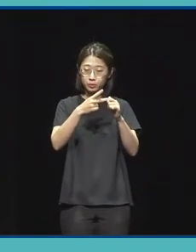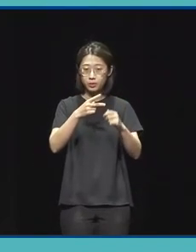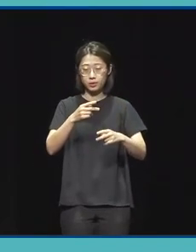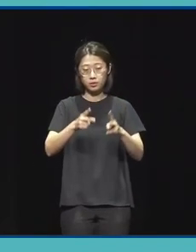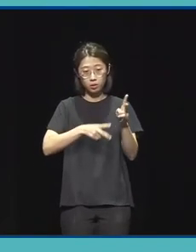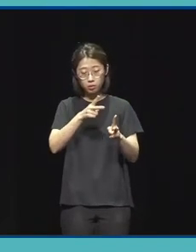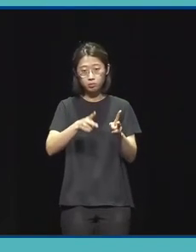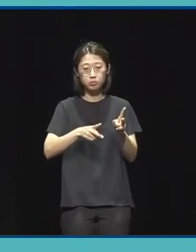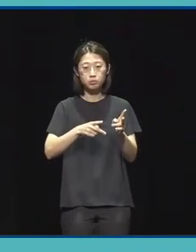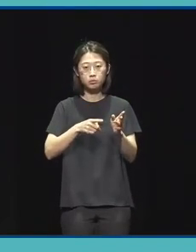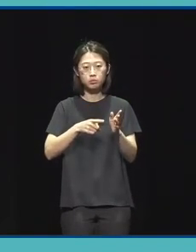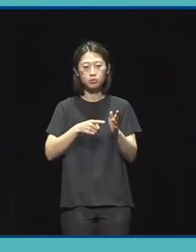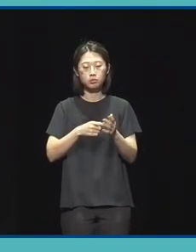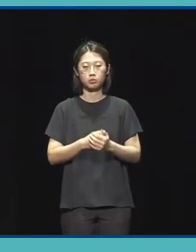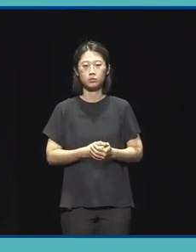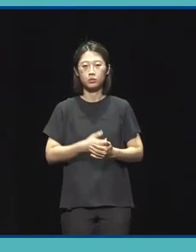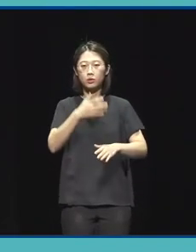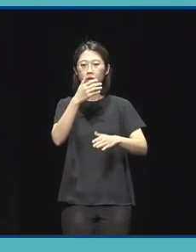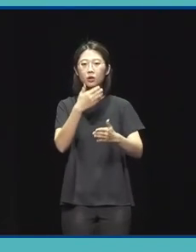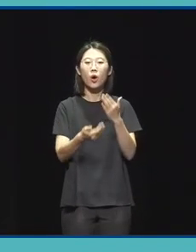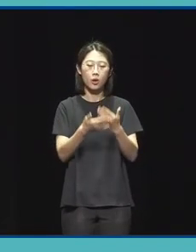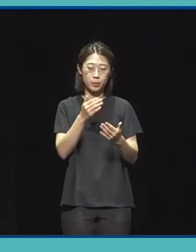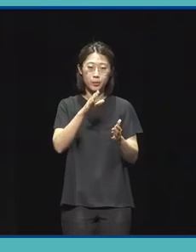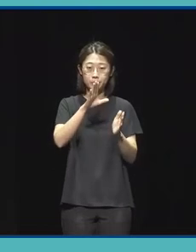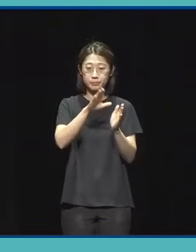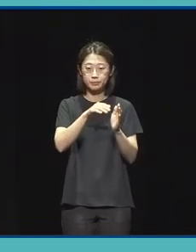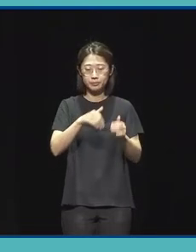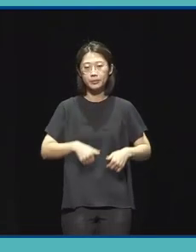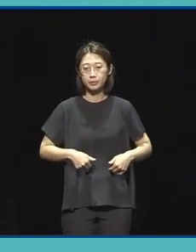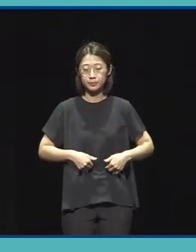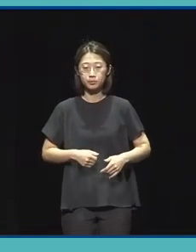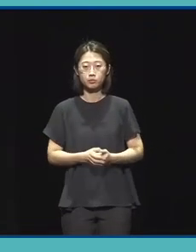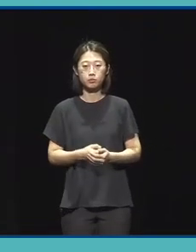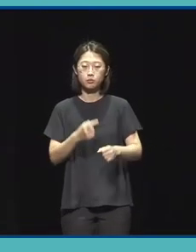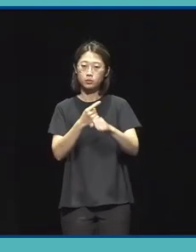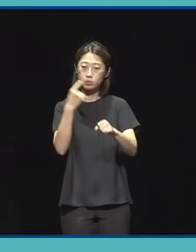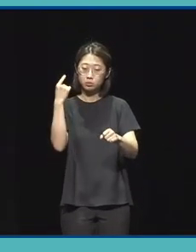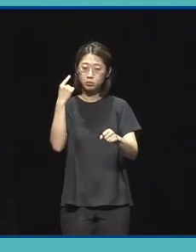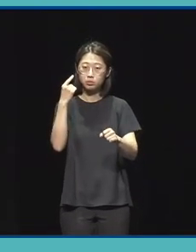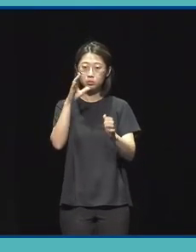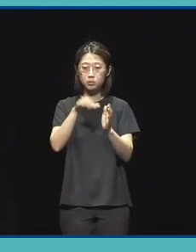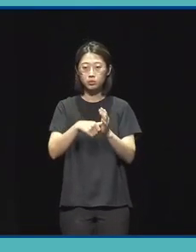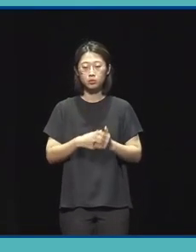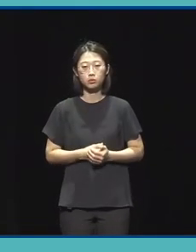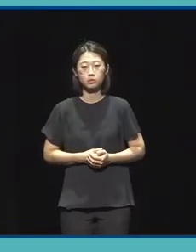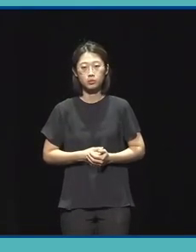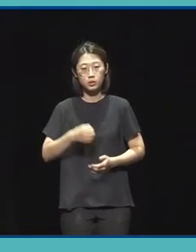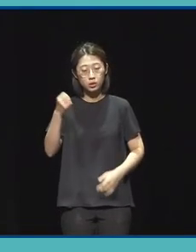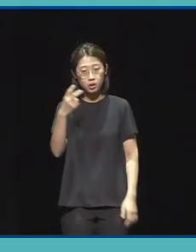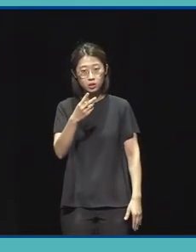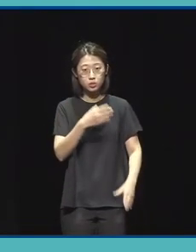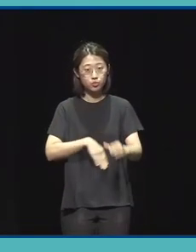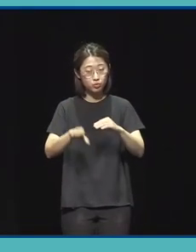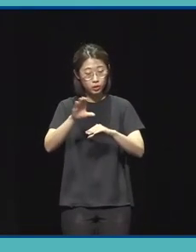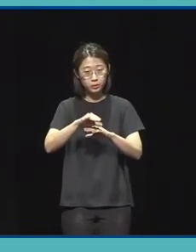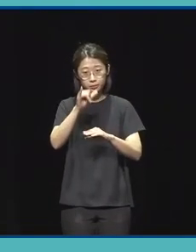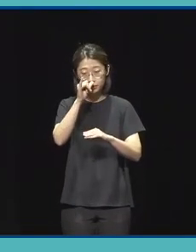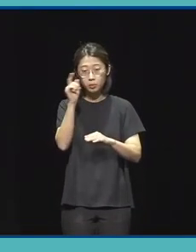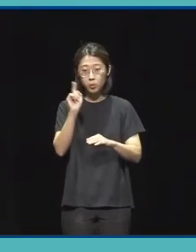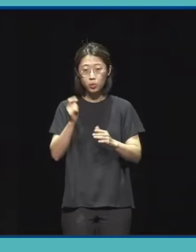수행 시술적이 좀 필요합니다 그리고 여기도 작년에 빠졌다가 다시 한번 넣었던 부분이